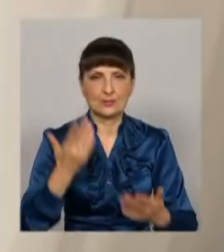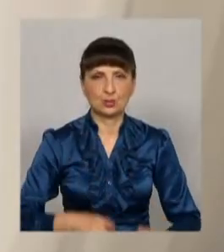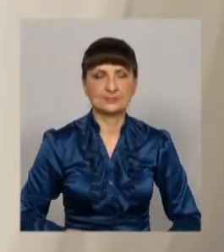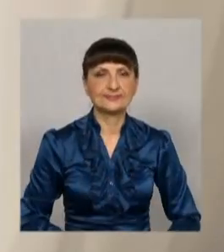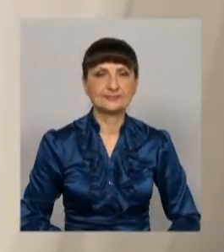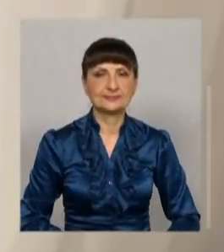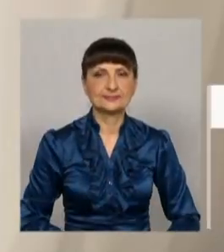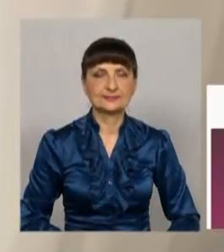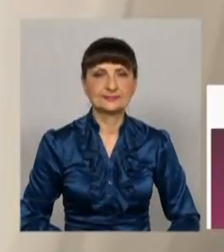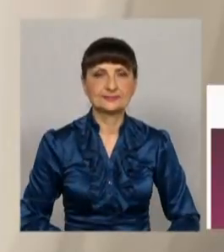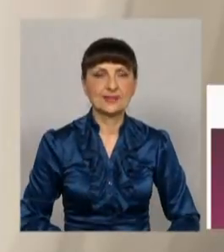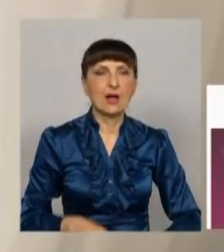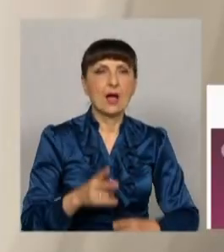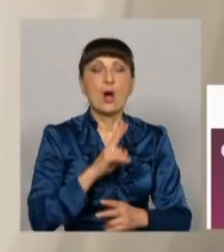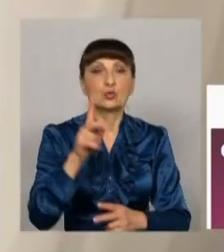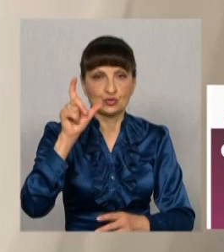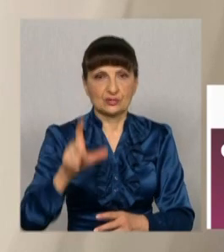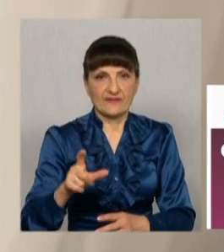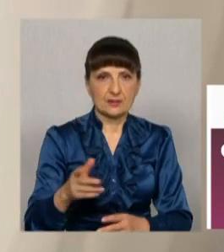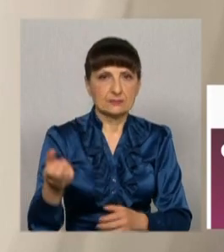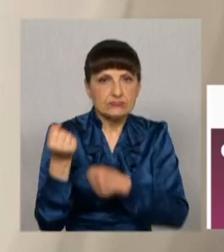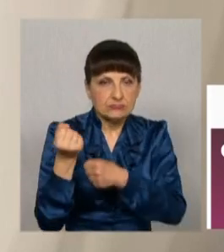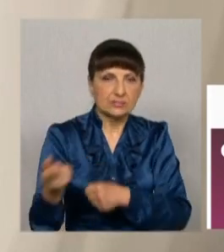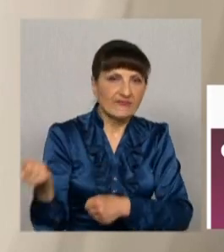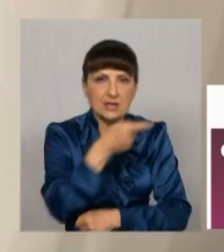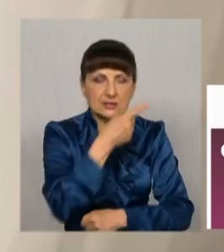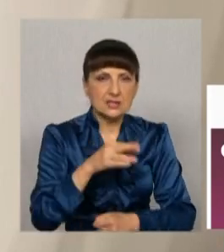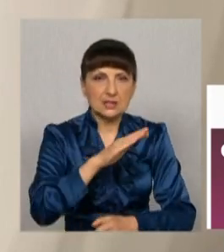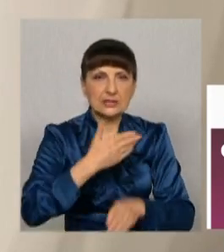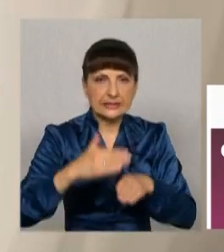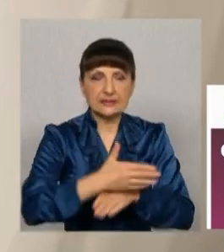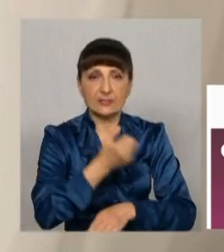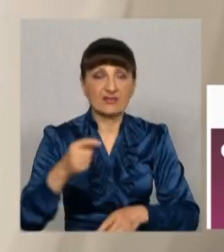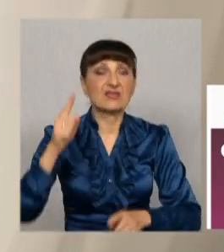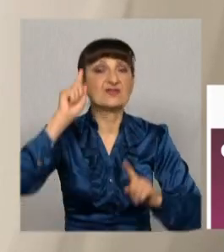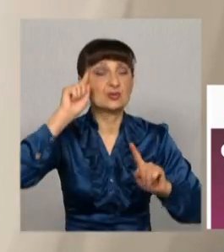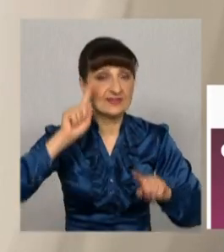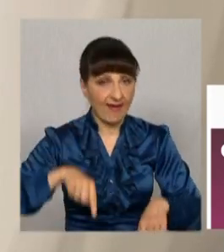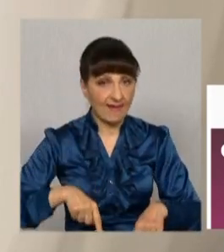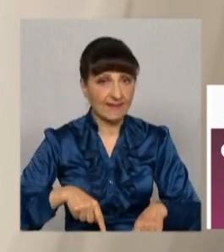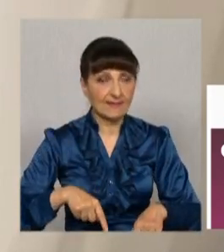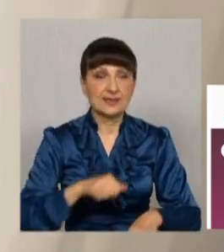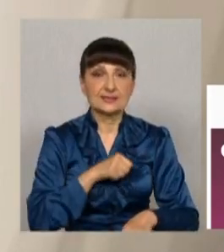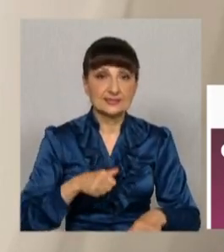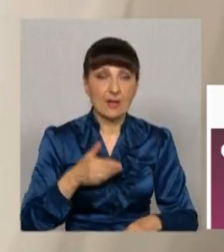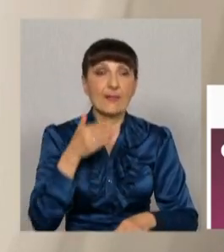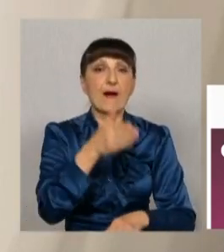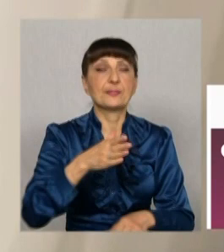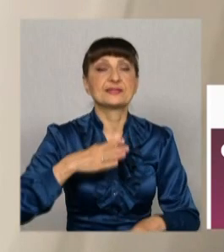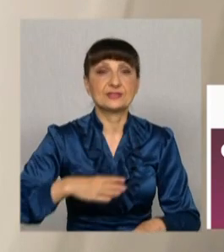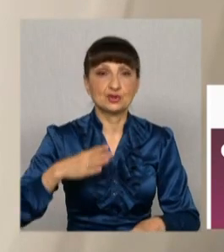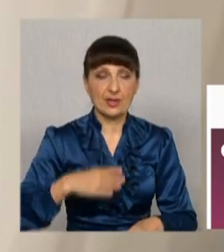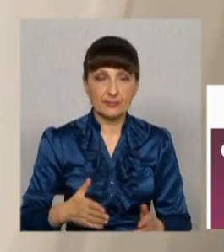Кто не стоял с палкой, не заставлял загонять людей, они все прекрасно знали, читали. Понятно, что не все читали,